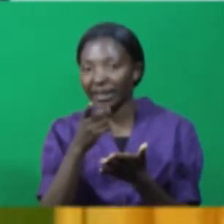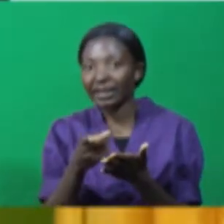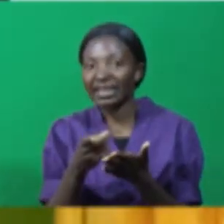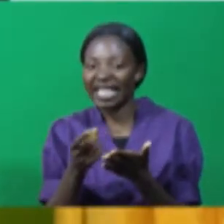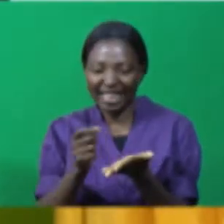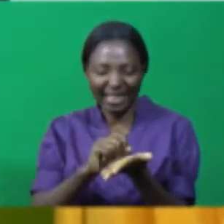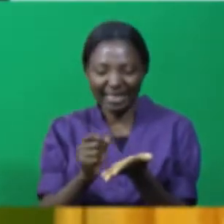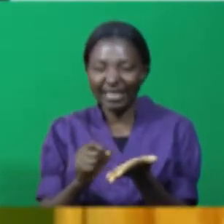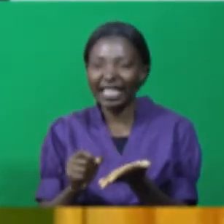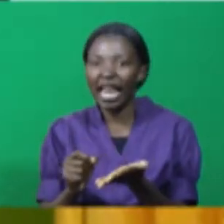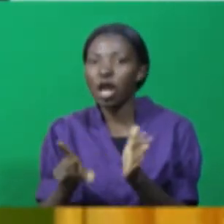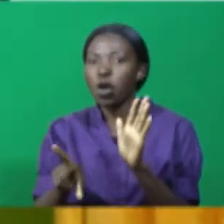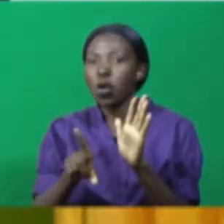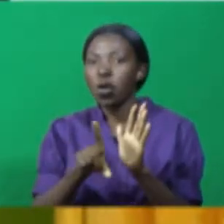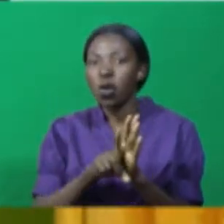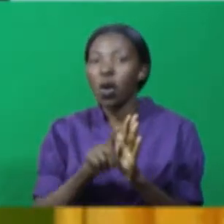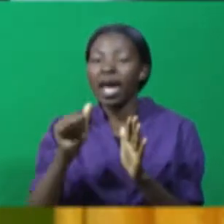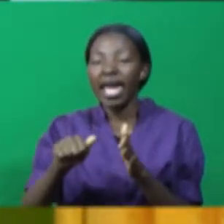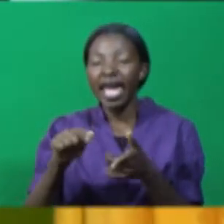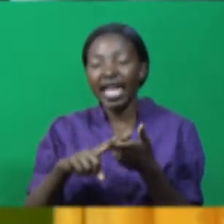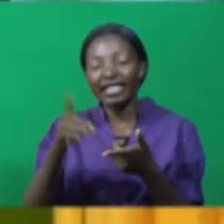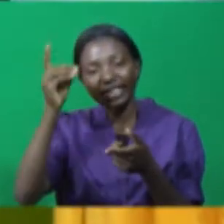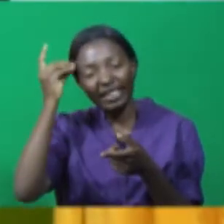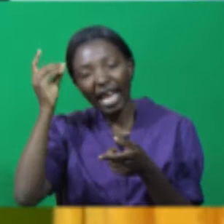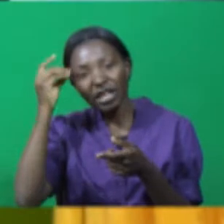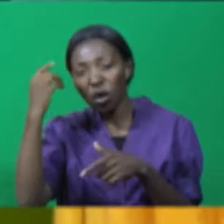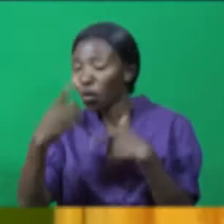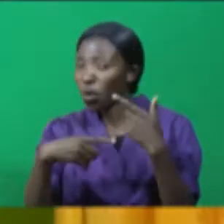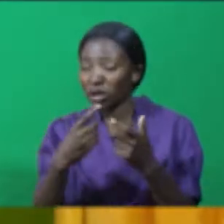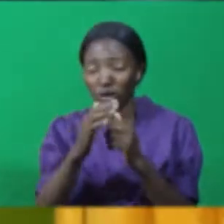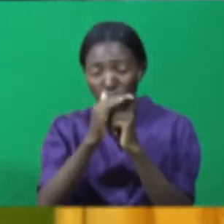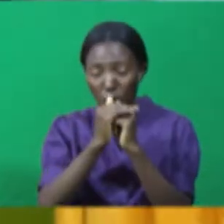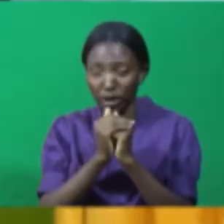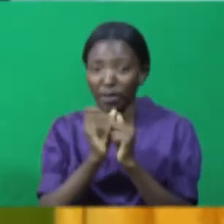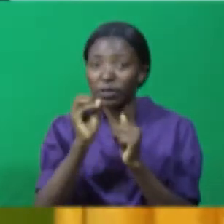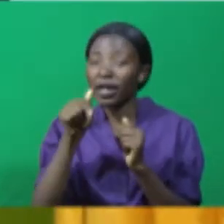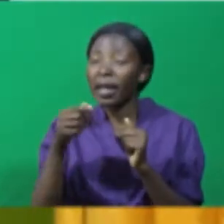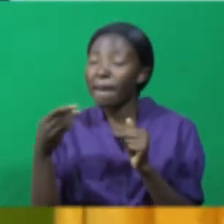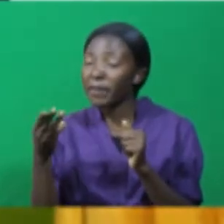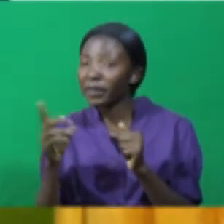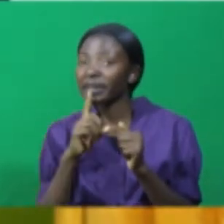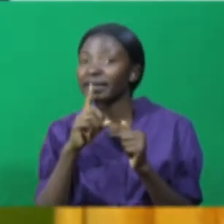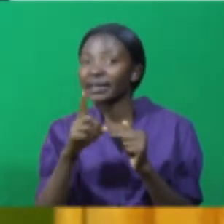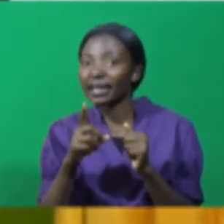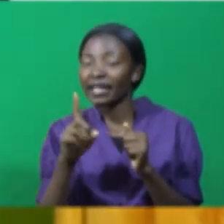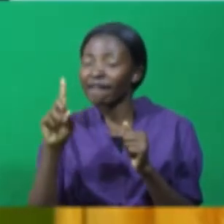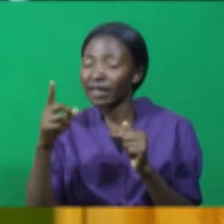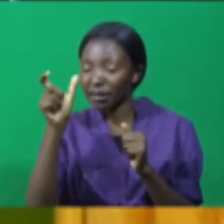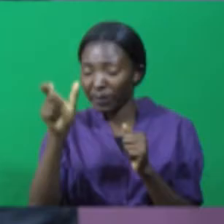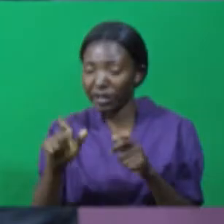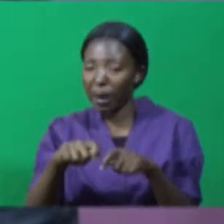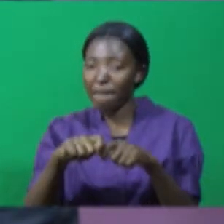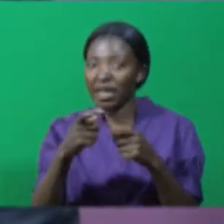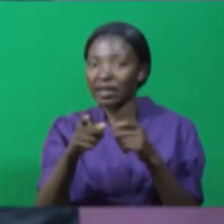akasainiswa mutemo. Daniel achibva aenda mberi nekunamata. Vanhu vachibva vazoya kuna mambo zvikanzi mutemo uya atanga kuchikora ndi